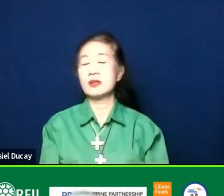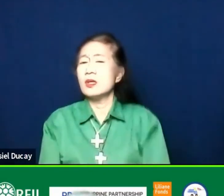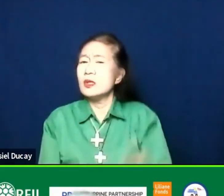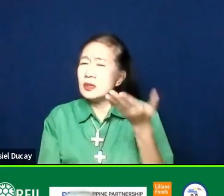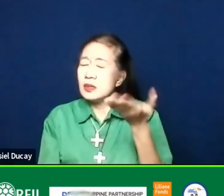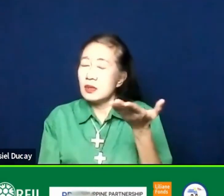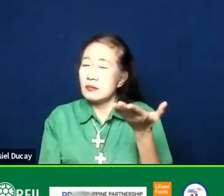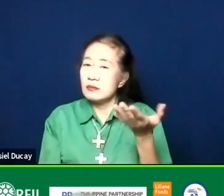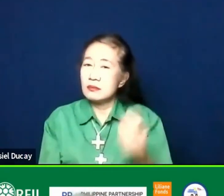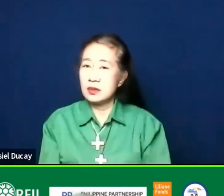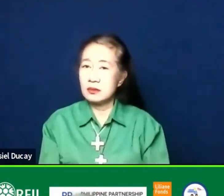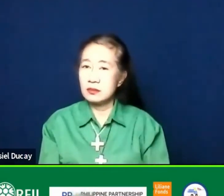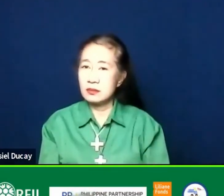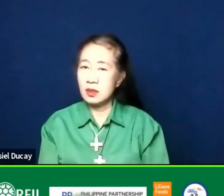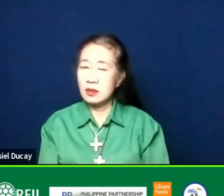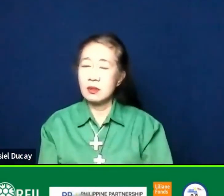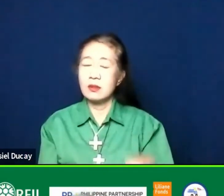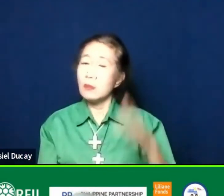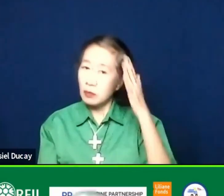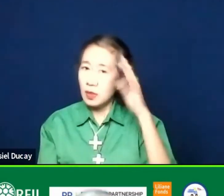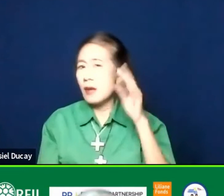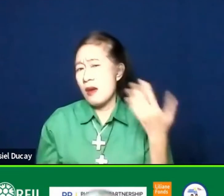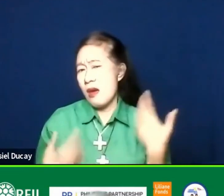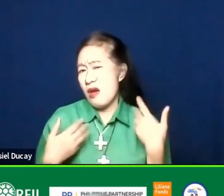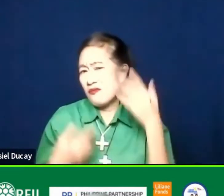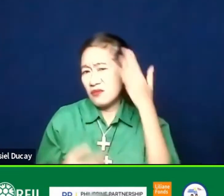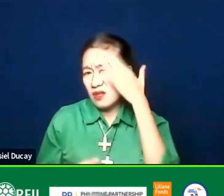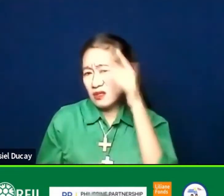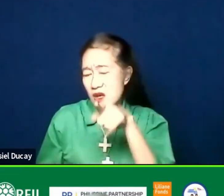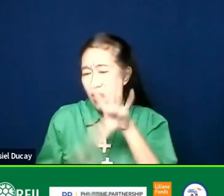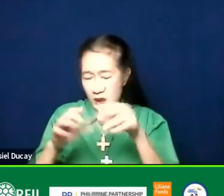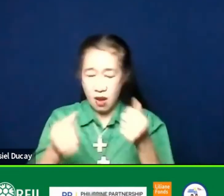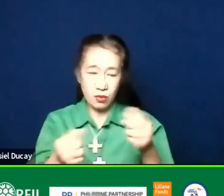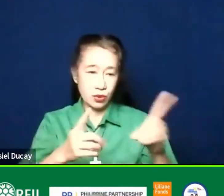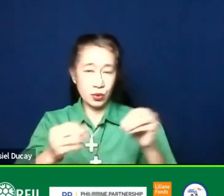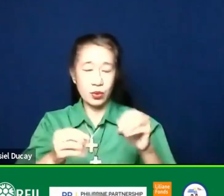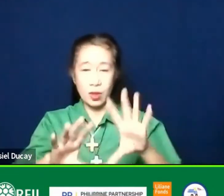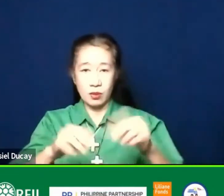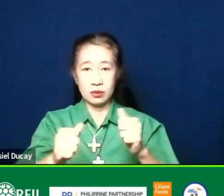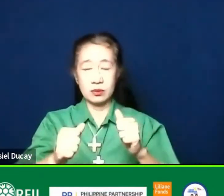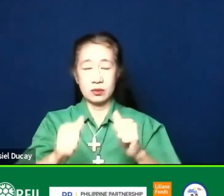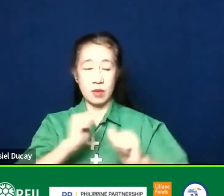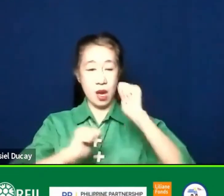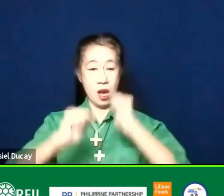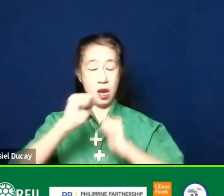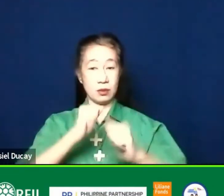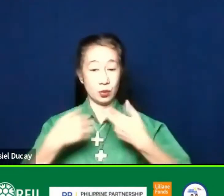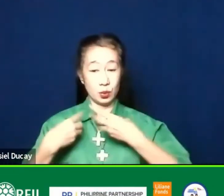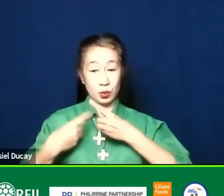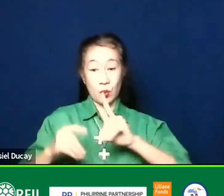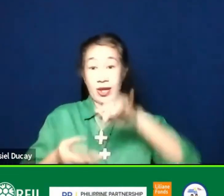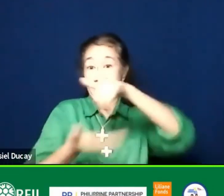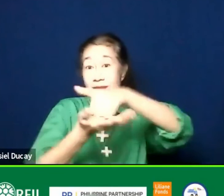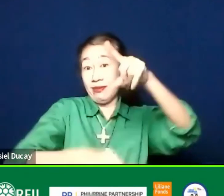kumbaga at least may knowledge ka paano mo gagawin, paano ka mag-react in that situation kasi ikaw na yung